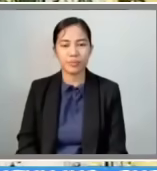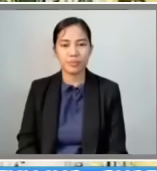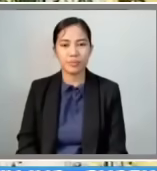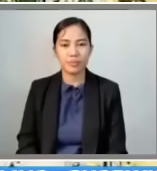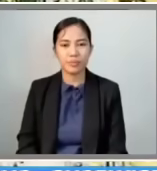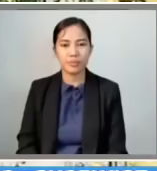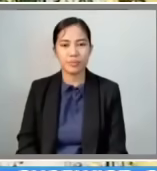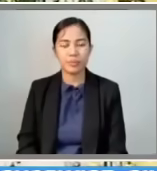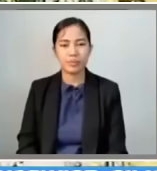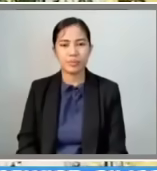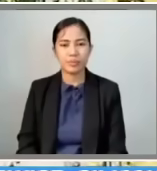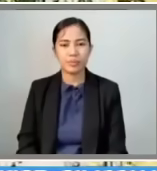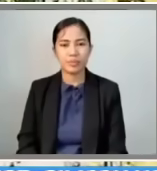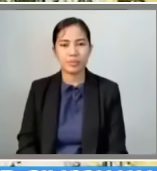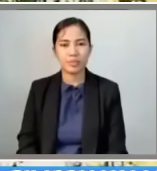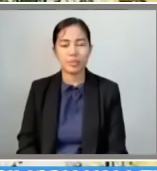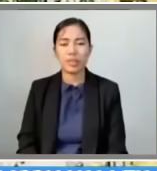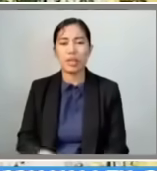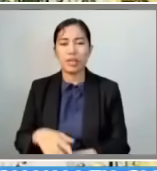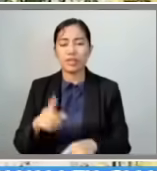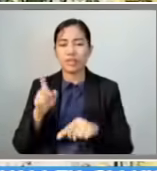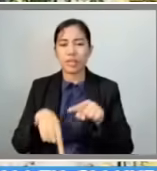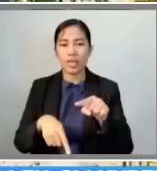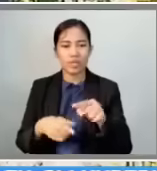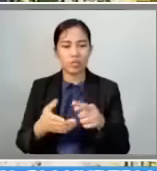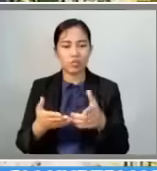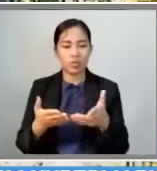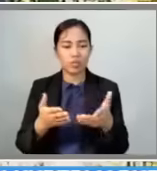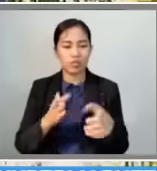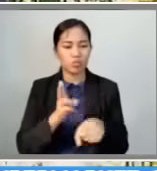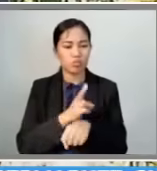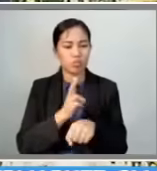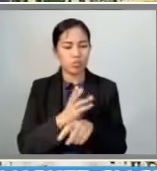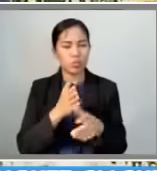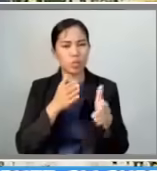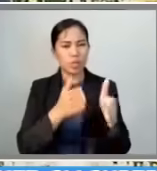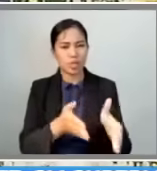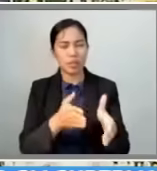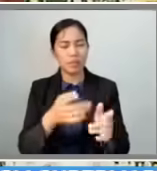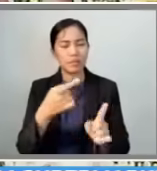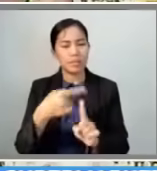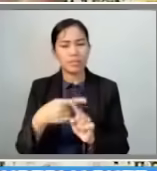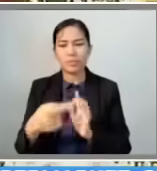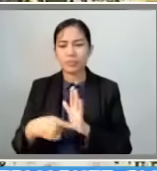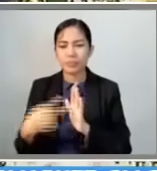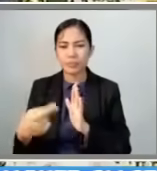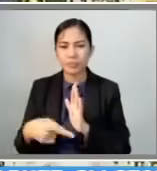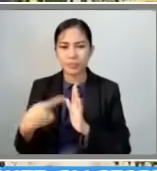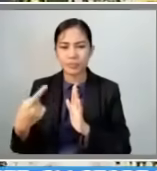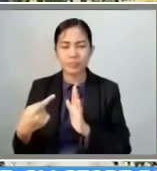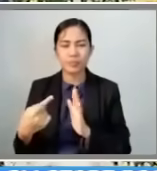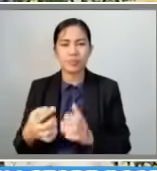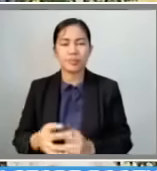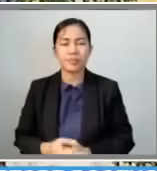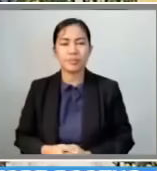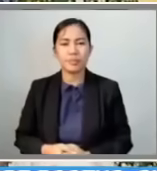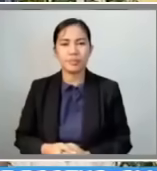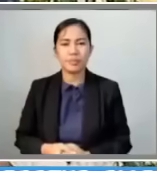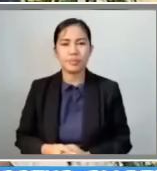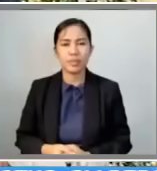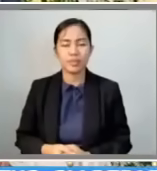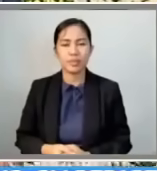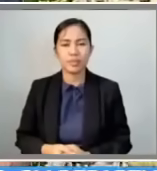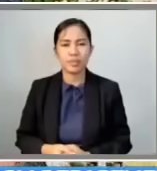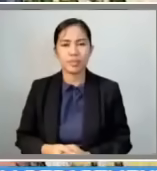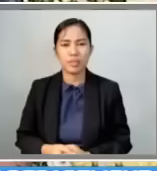hindi pwedeng daanan yung kalsada. At saka may time pa na nag-ground po kami, dumaan po kami sa